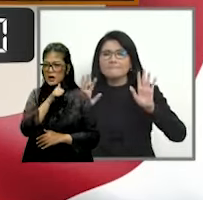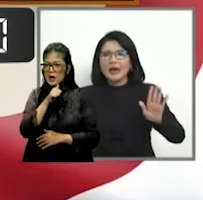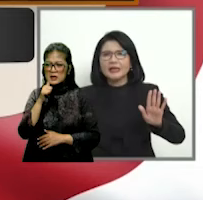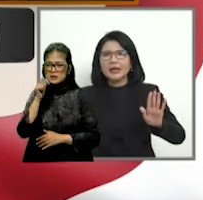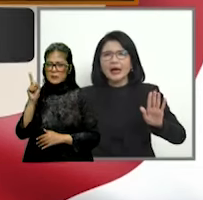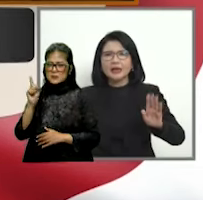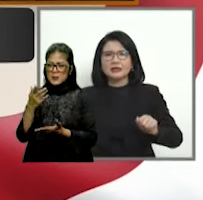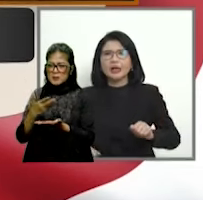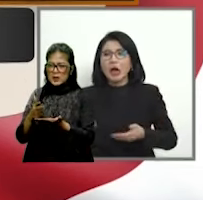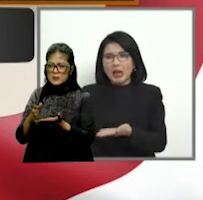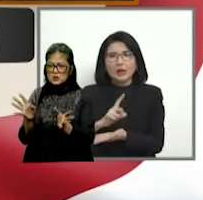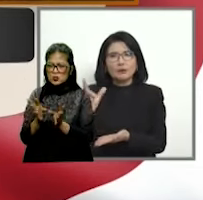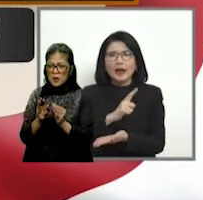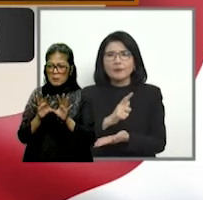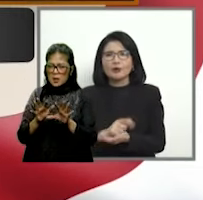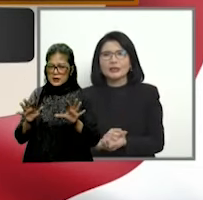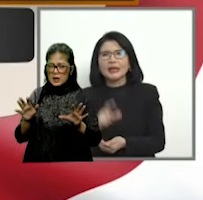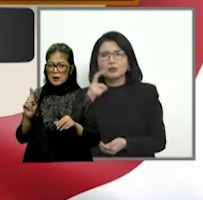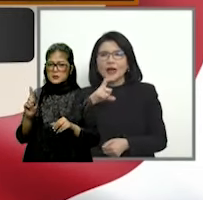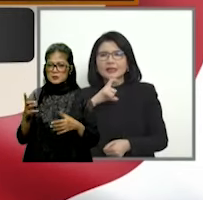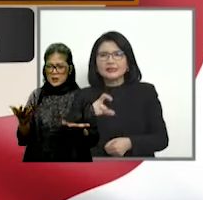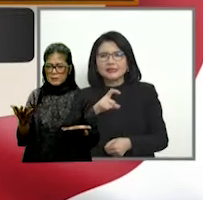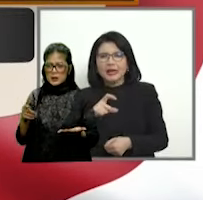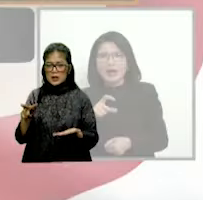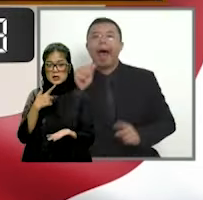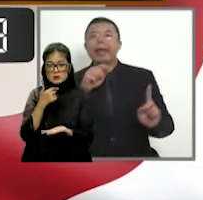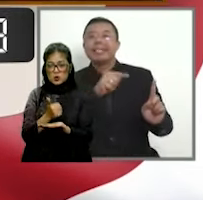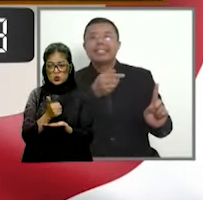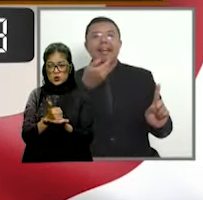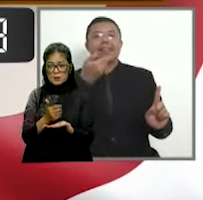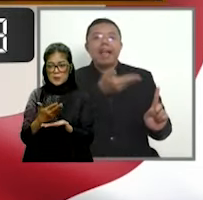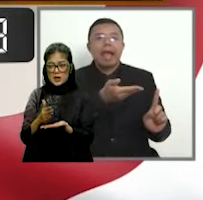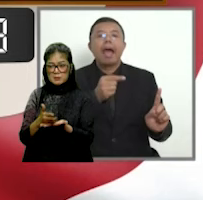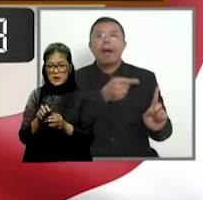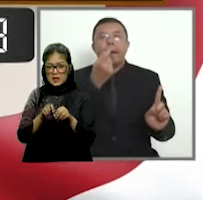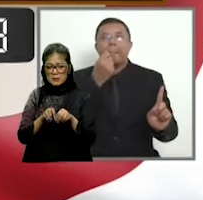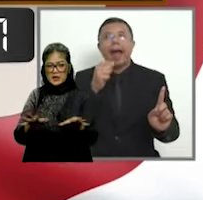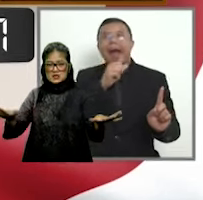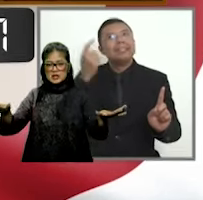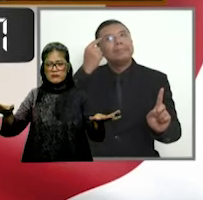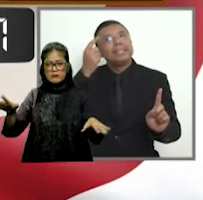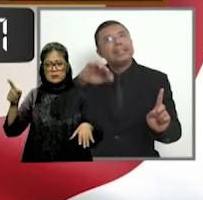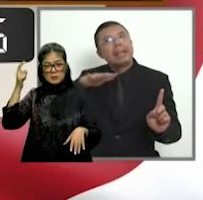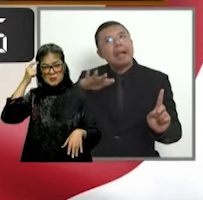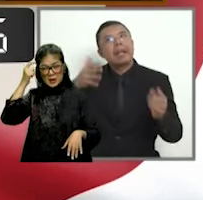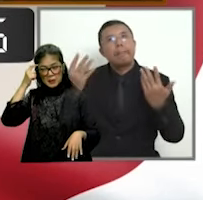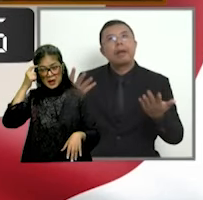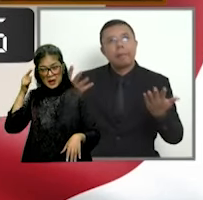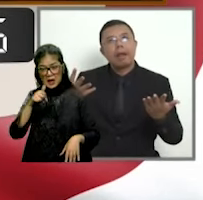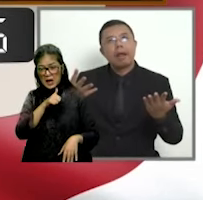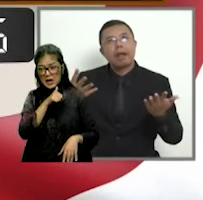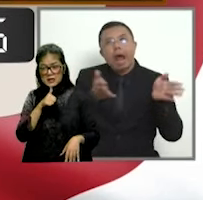lebih banyak dibandingkan awal tahun dan dibagikan secara Mas menurut Pak Anis kira-kira Bagaimana